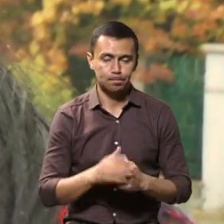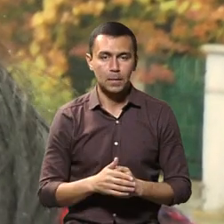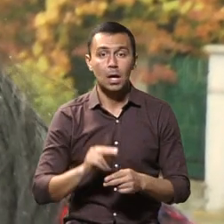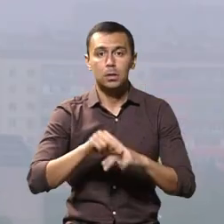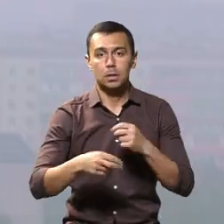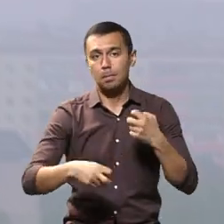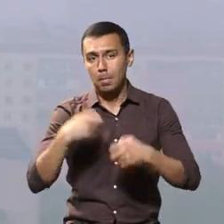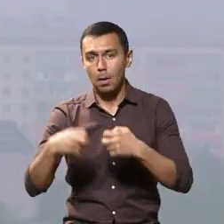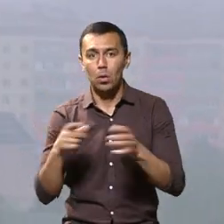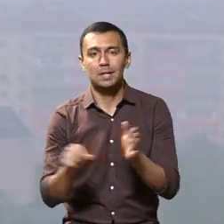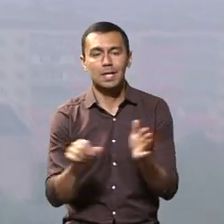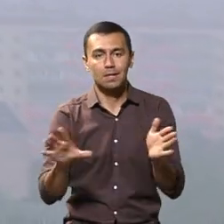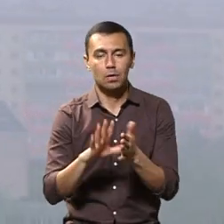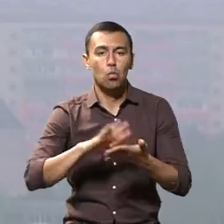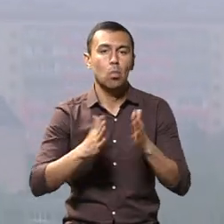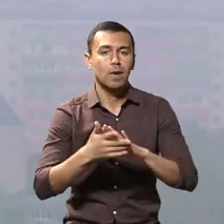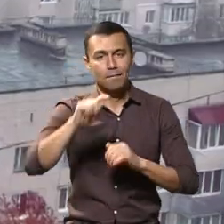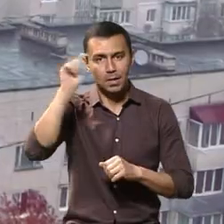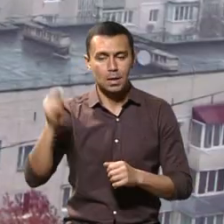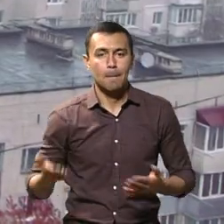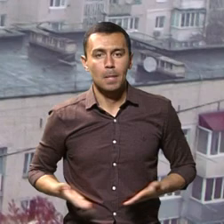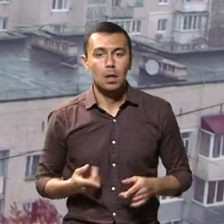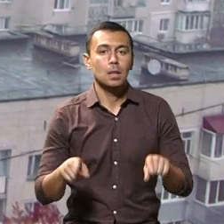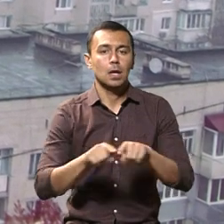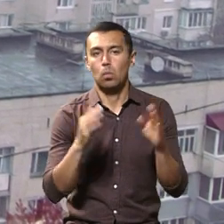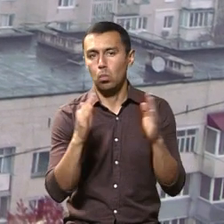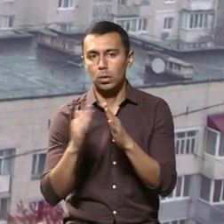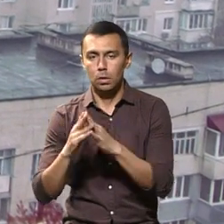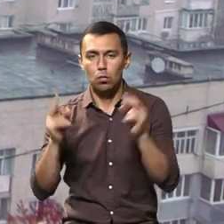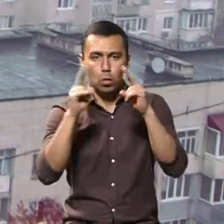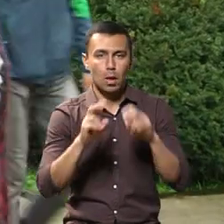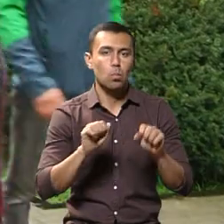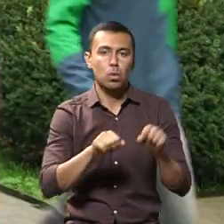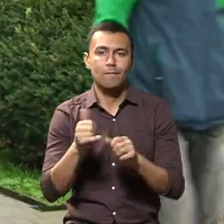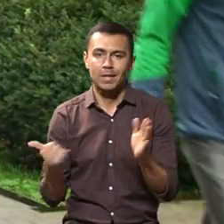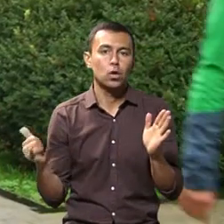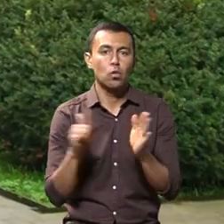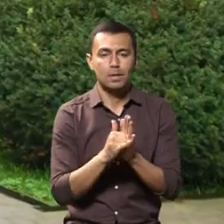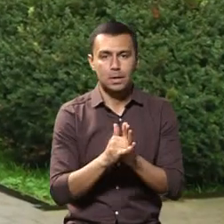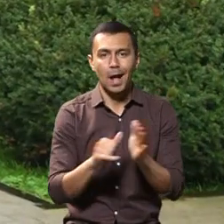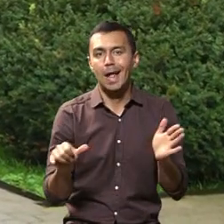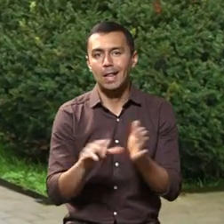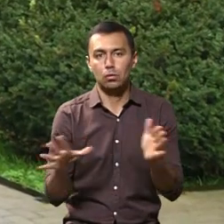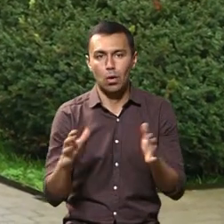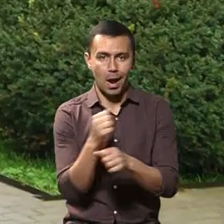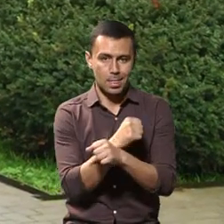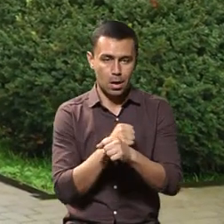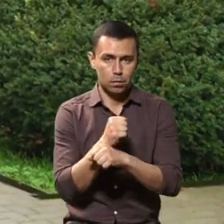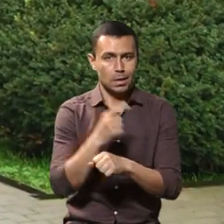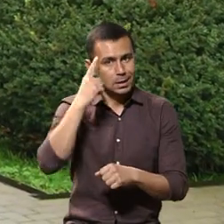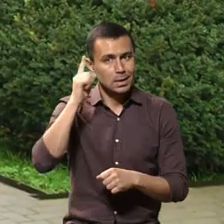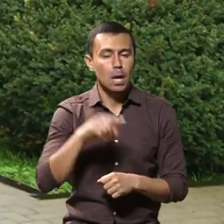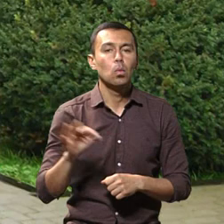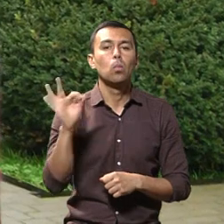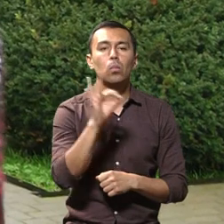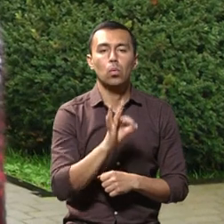Через перебої зі світлом в умовах війни мешканці таких будинків розглядають можливість встановлення електрогенераторів. Знаємо